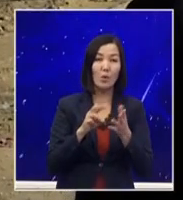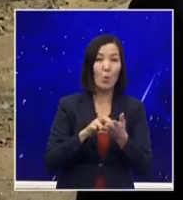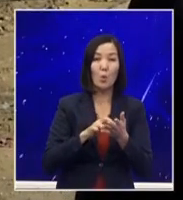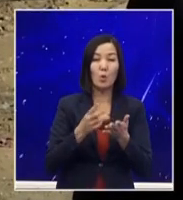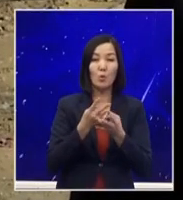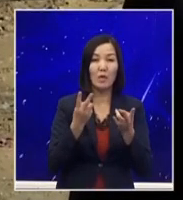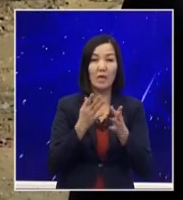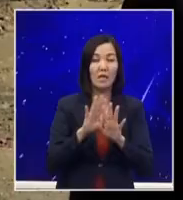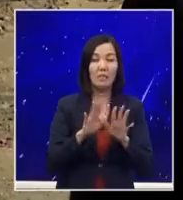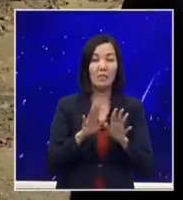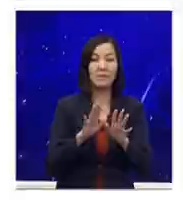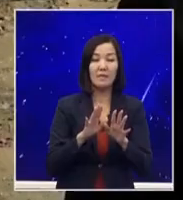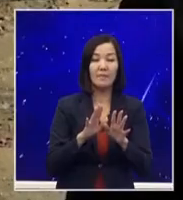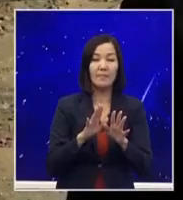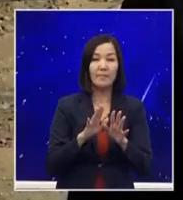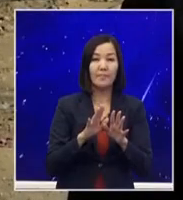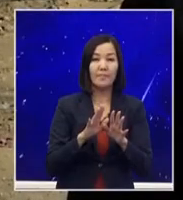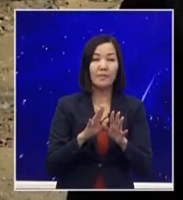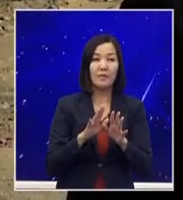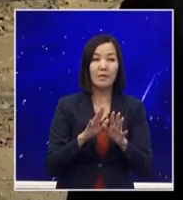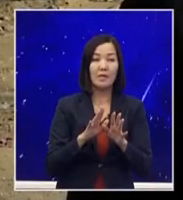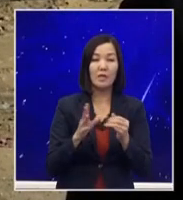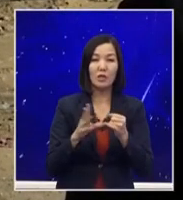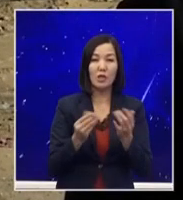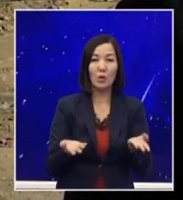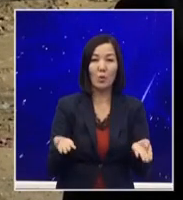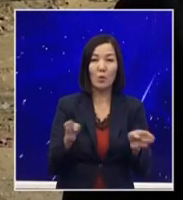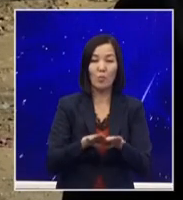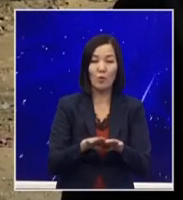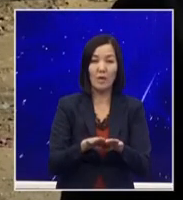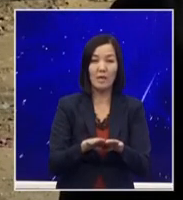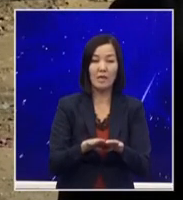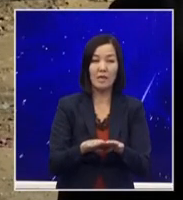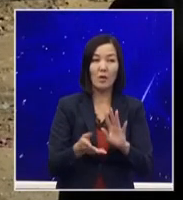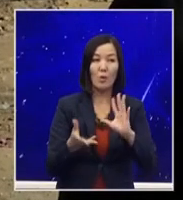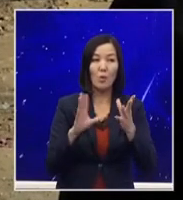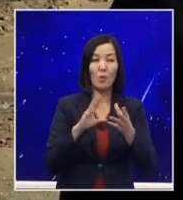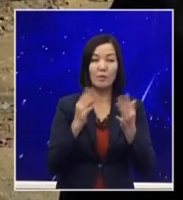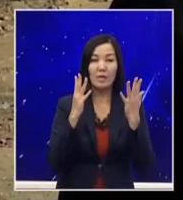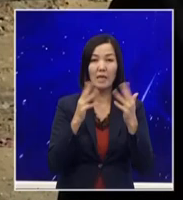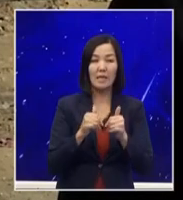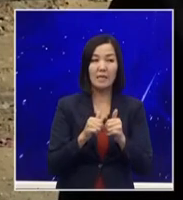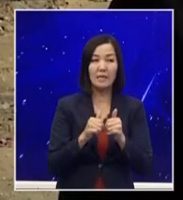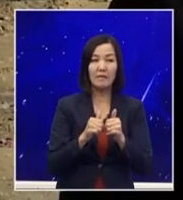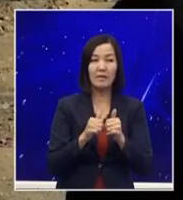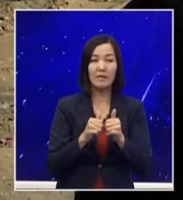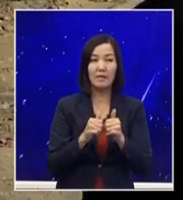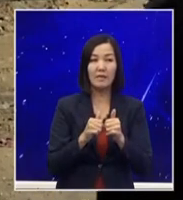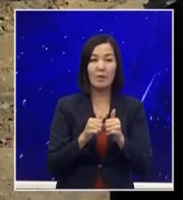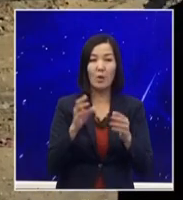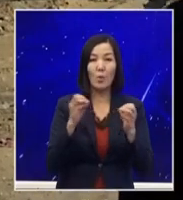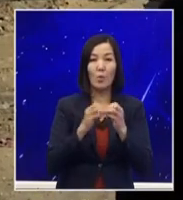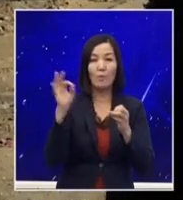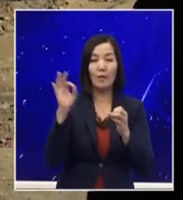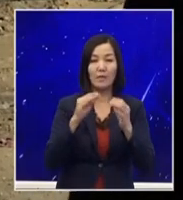жоқ. Өйткені ол жерлерде фильтрлар тұрады. Және көмуге кететін қалдықтардың көлемі біз 10%-ға